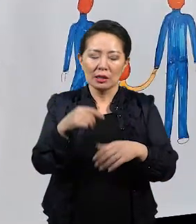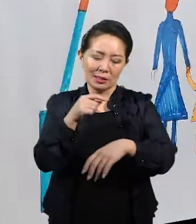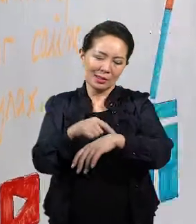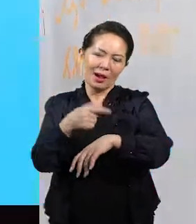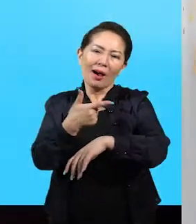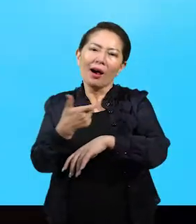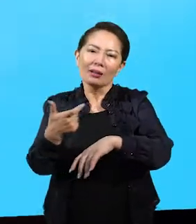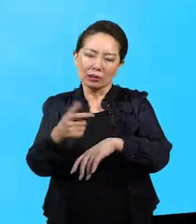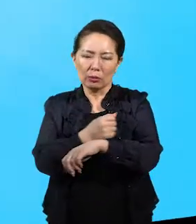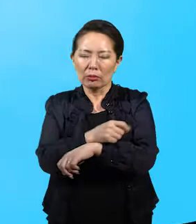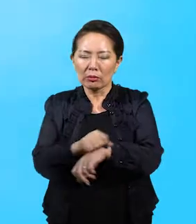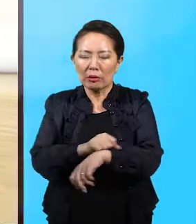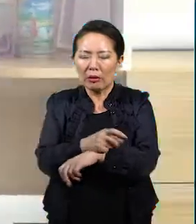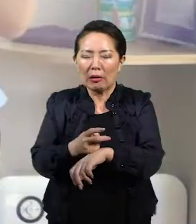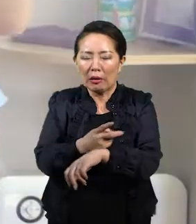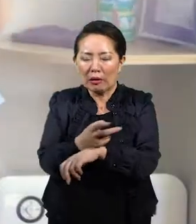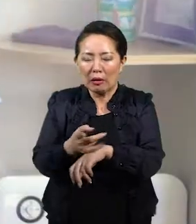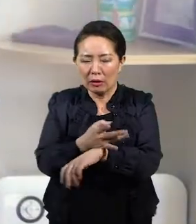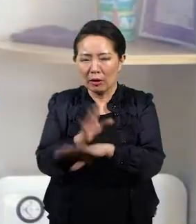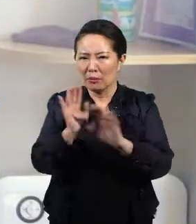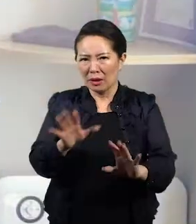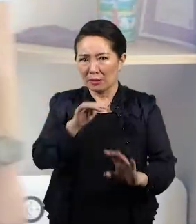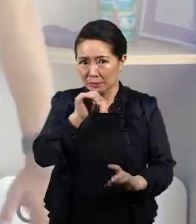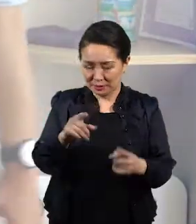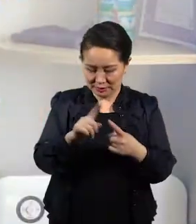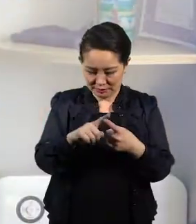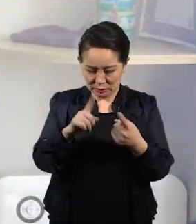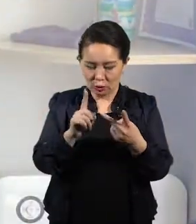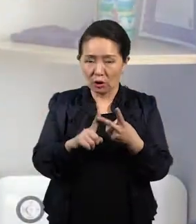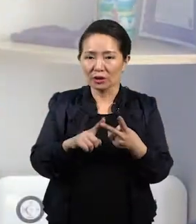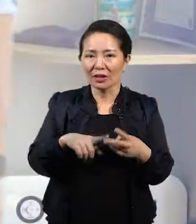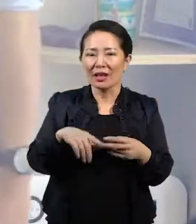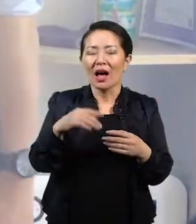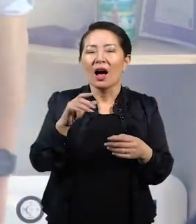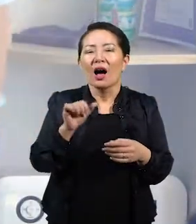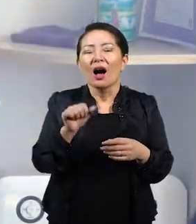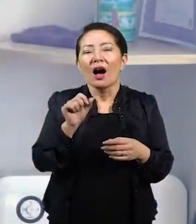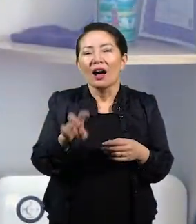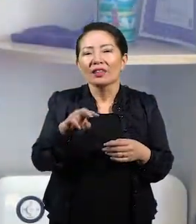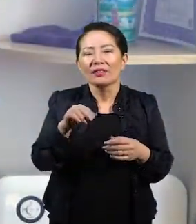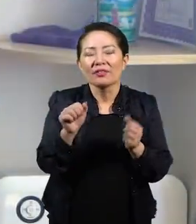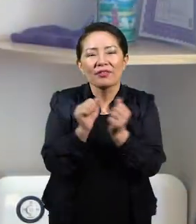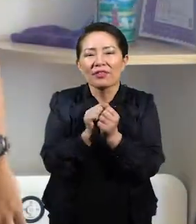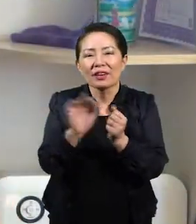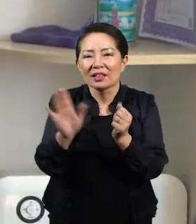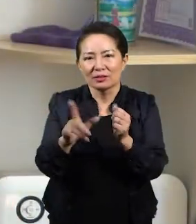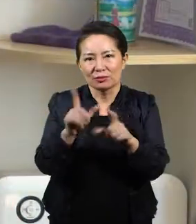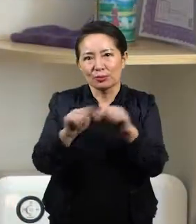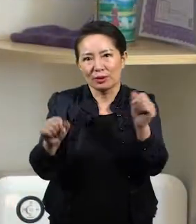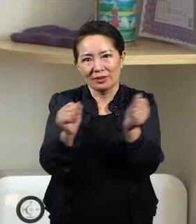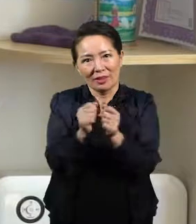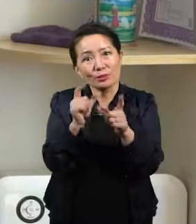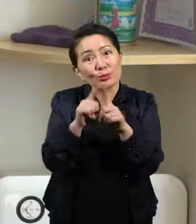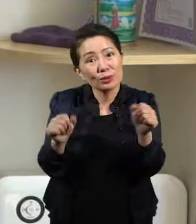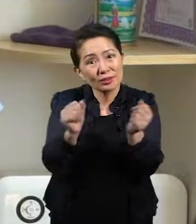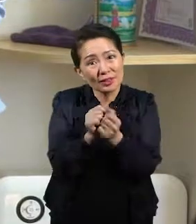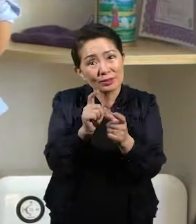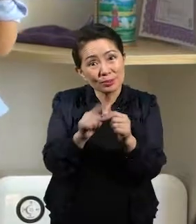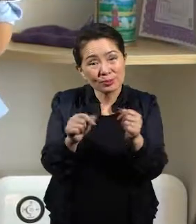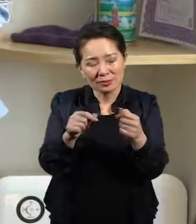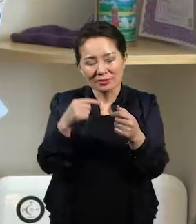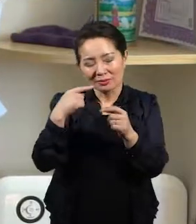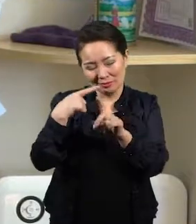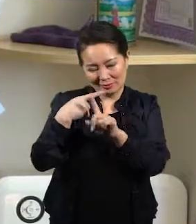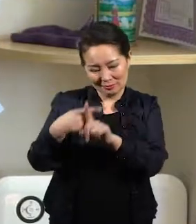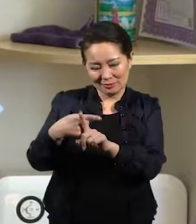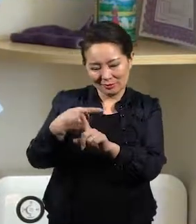цагаа багасгах. Тэгээд нөгөө одоо хүмүүс нэгдээд ампрын төлөвлөлөнд нийтэх гэдэг нэг зураг мэдээлэлээр оруулсан байна. Хоёр дахь нь болохоор эцэгхийн хараа